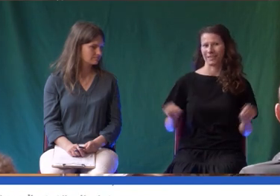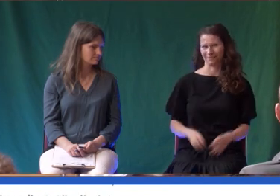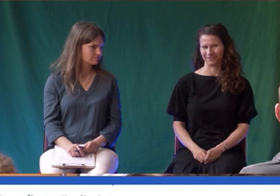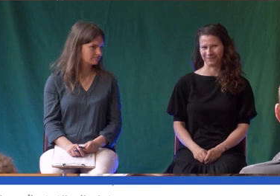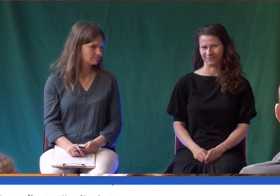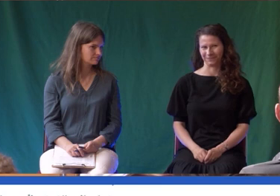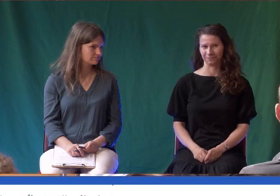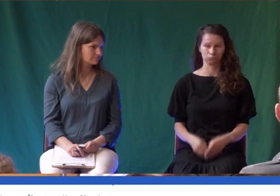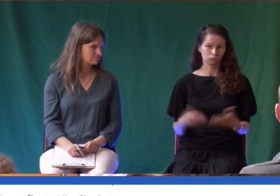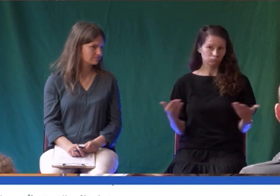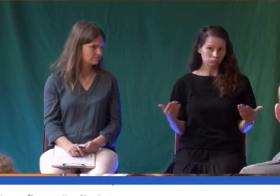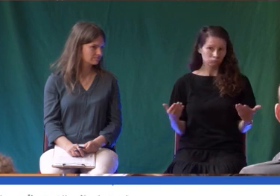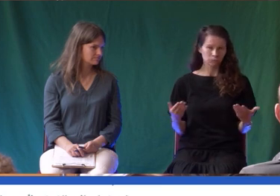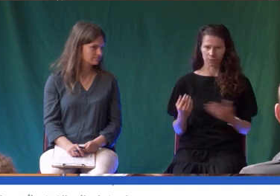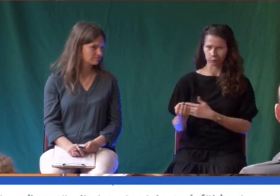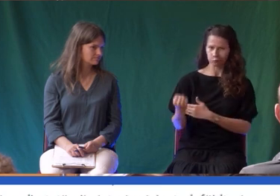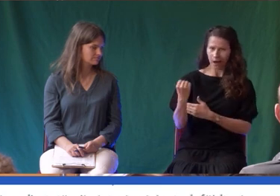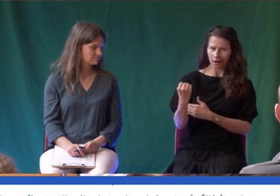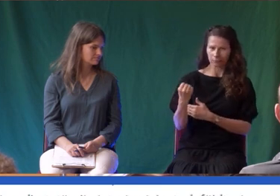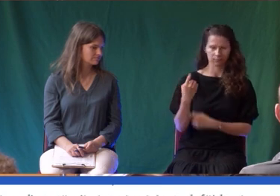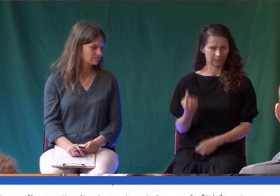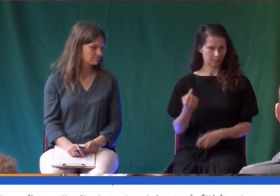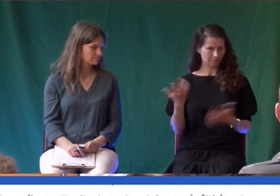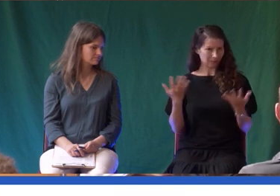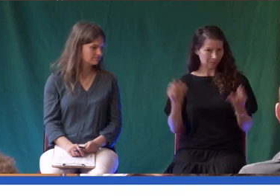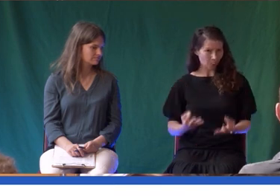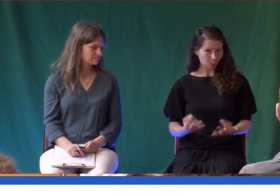und was braucht sie dafür um stark sein zu können